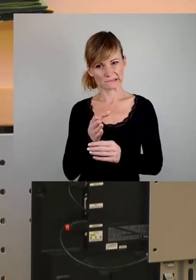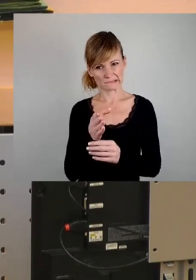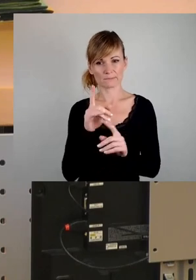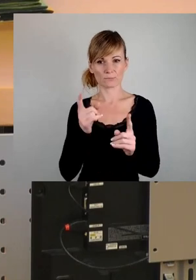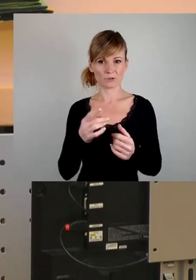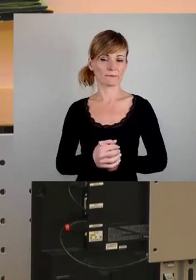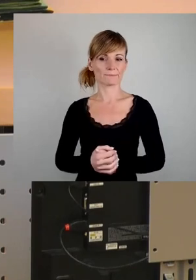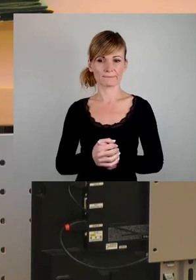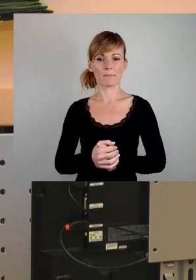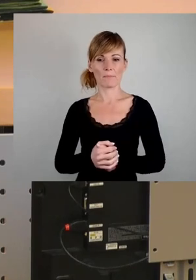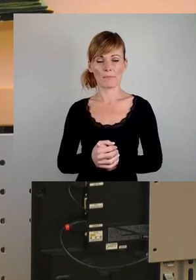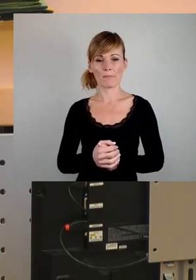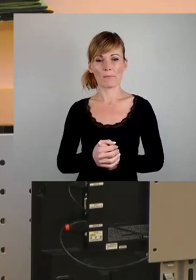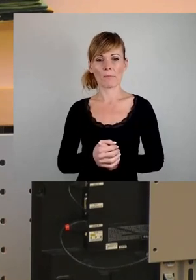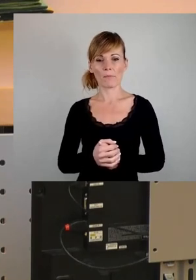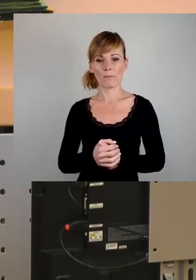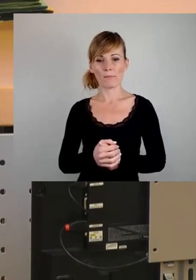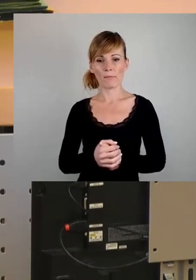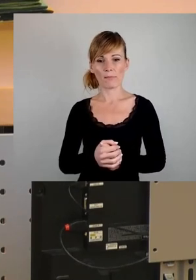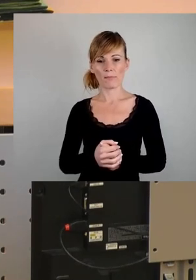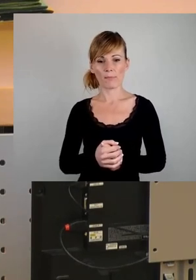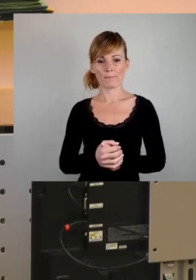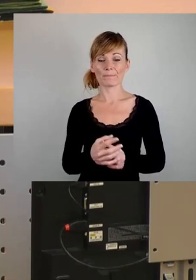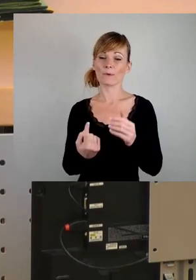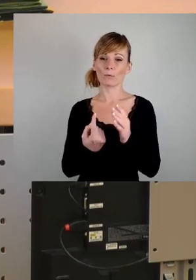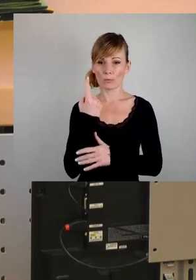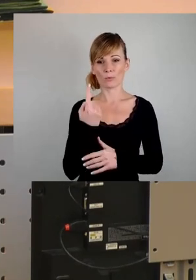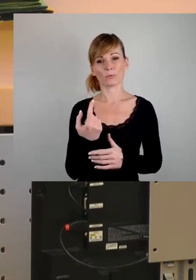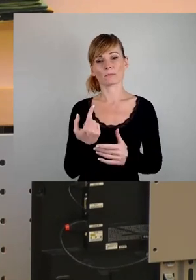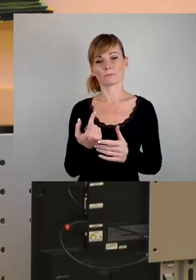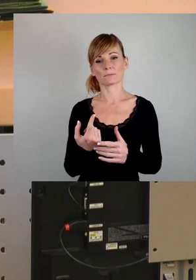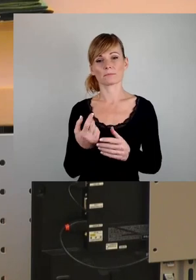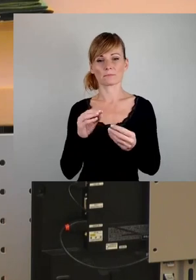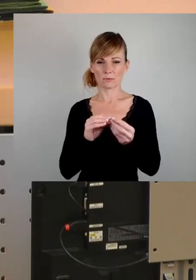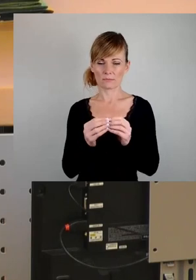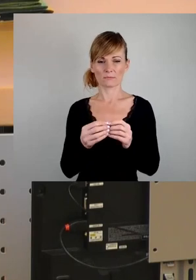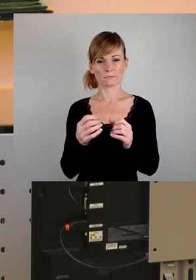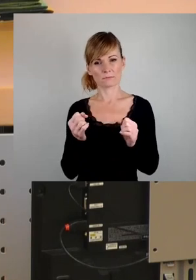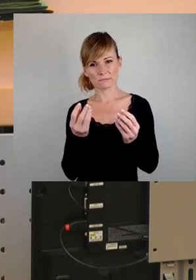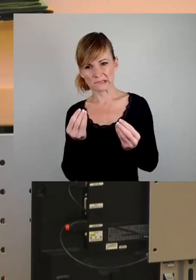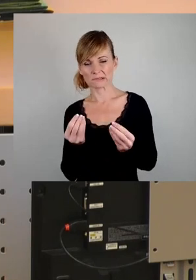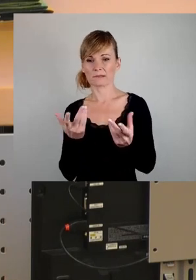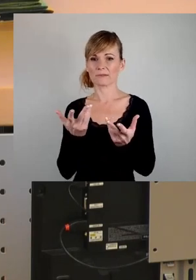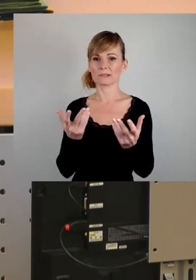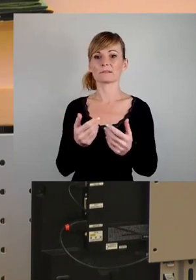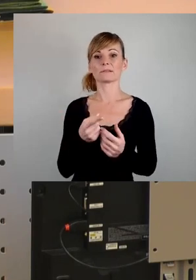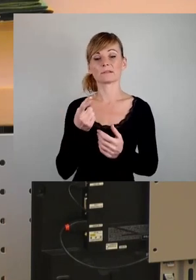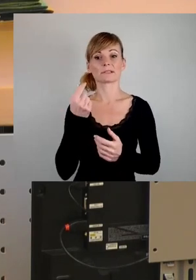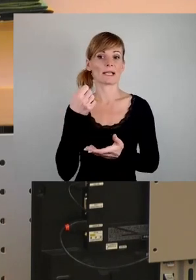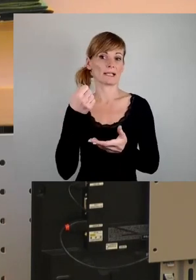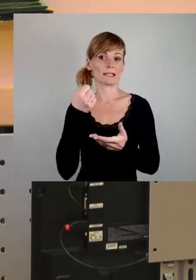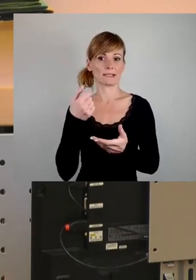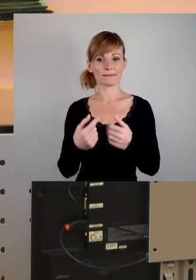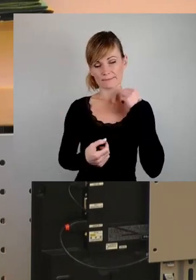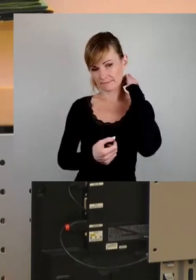bewältigen. Eine der größten Herausforderungen dürfte das liebe Geld sein. Unter Berücksichtigung